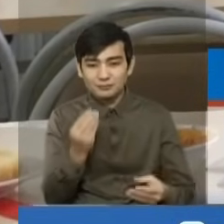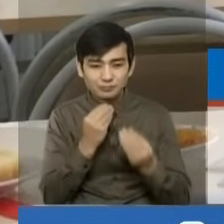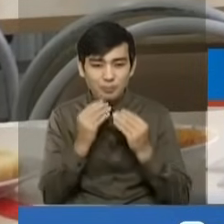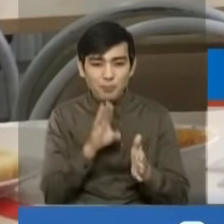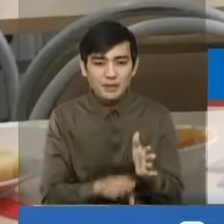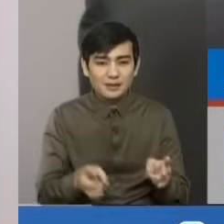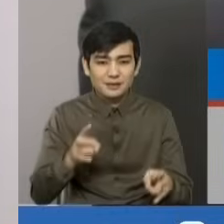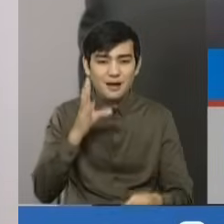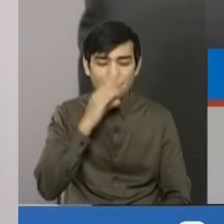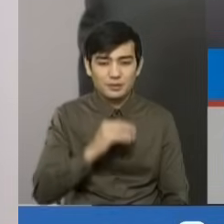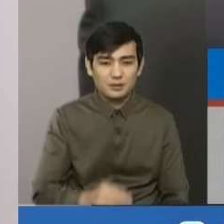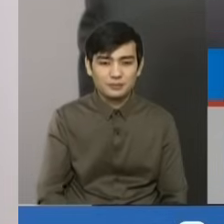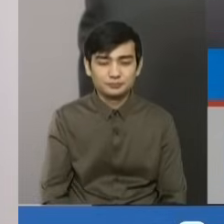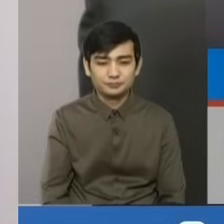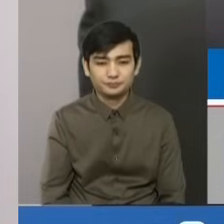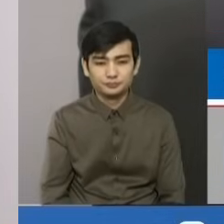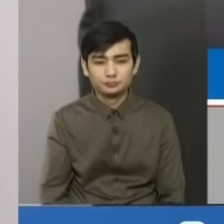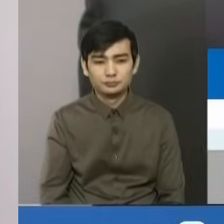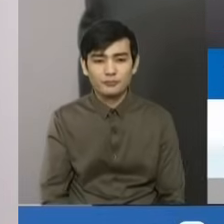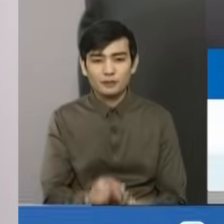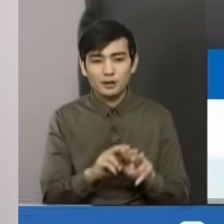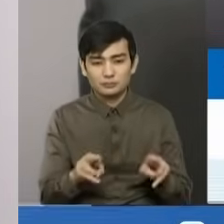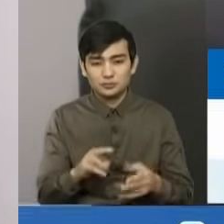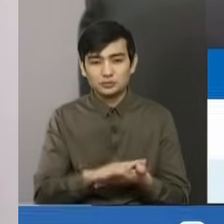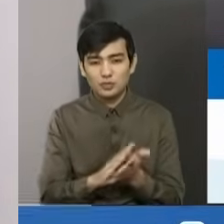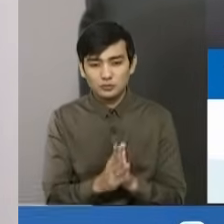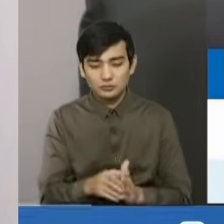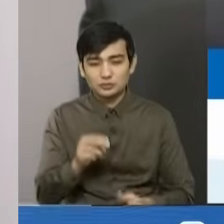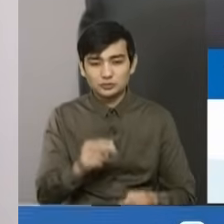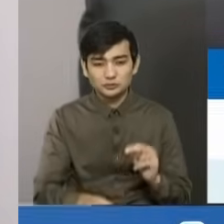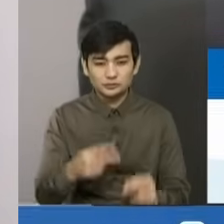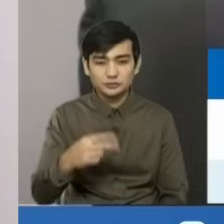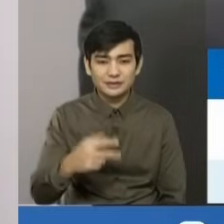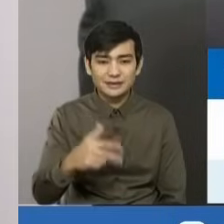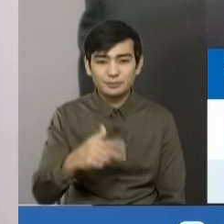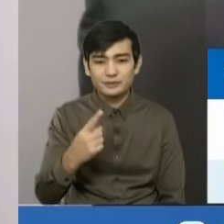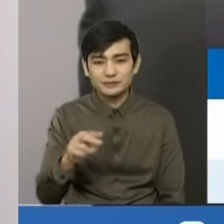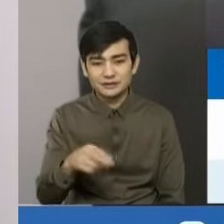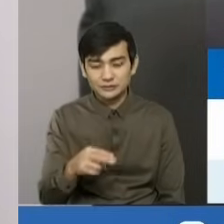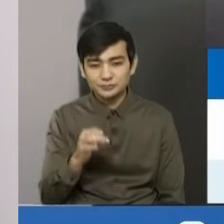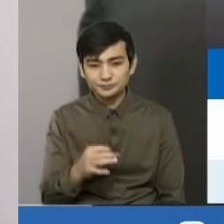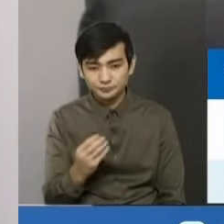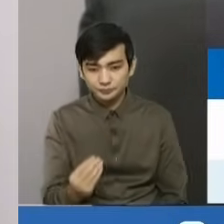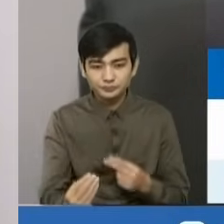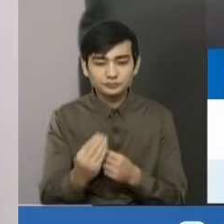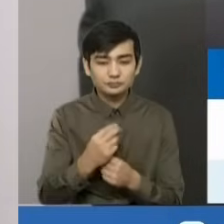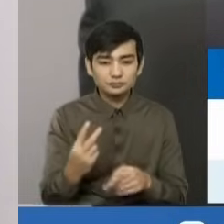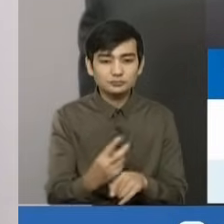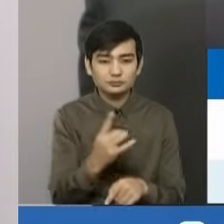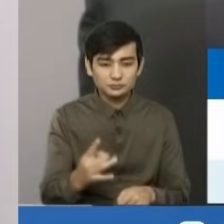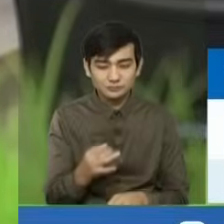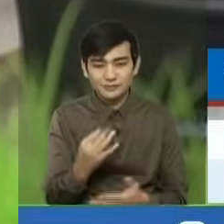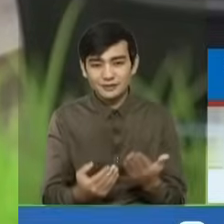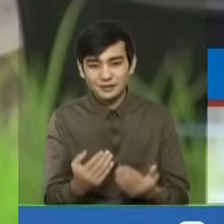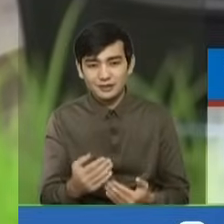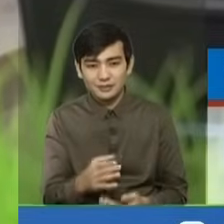без обедов данный договор заканчивается 31 декабря и пролонгируется ещё дважды в случае отсутствия